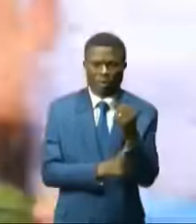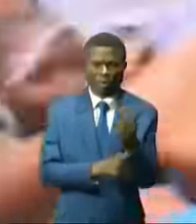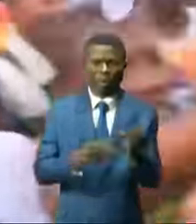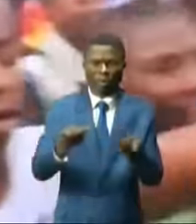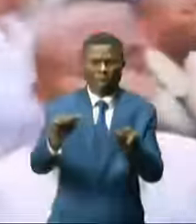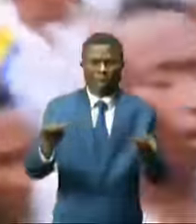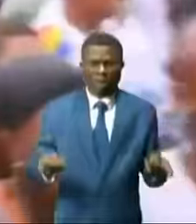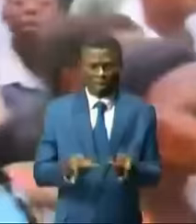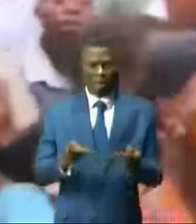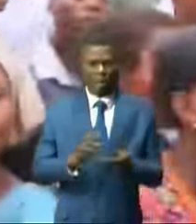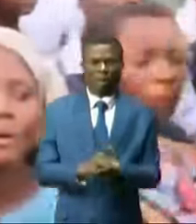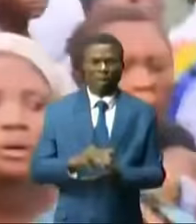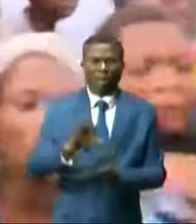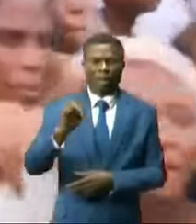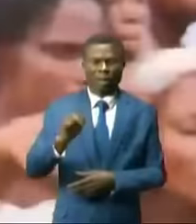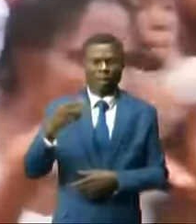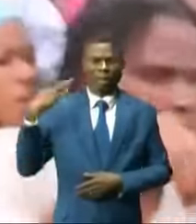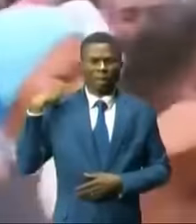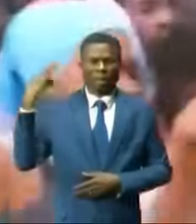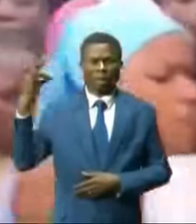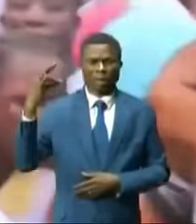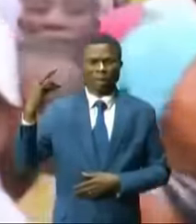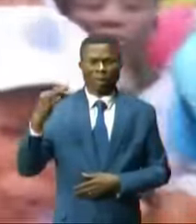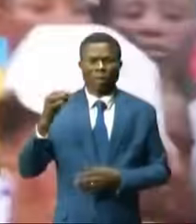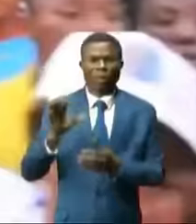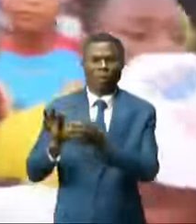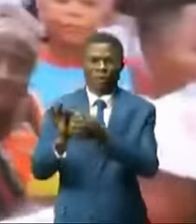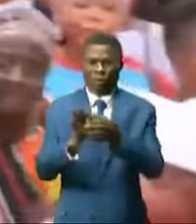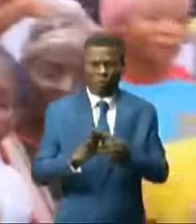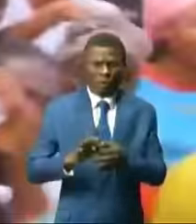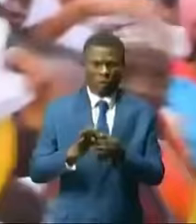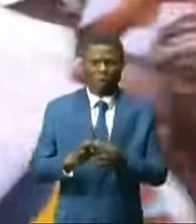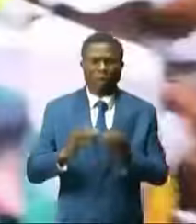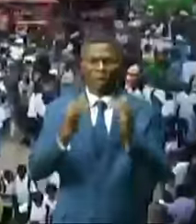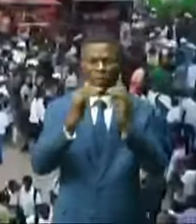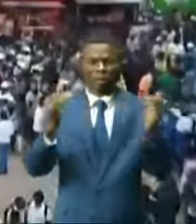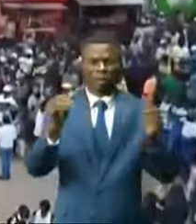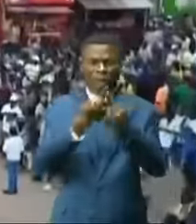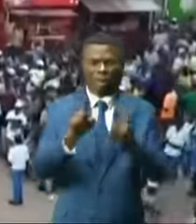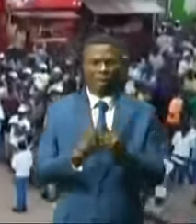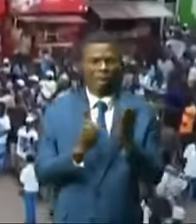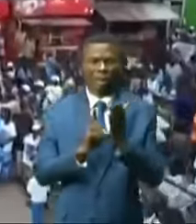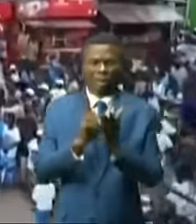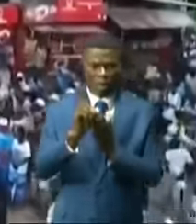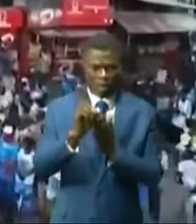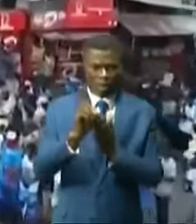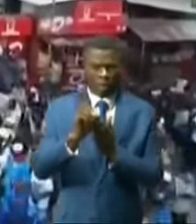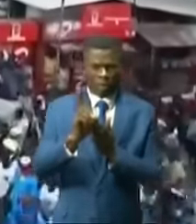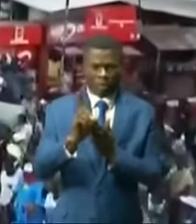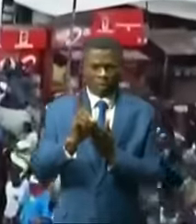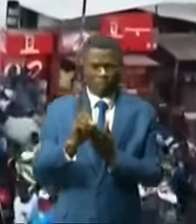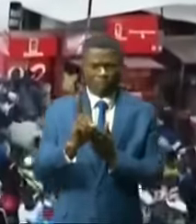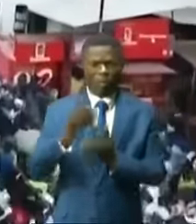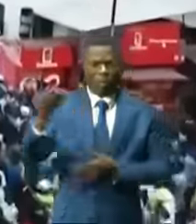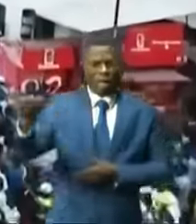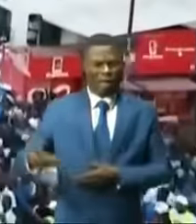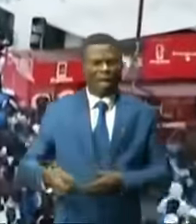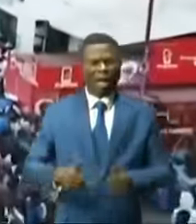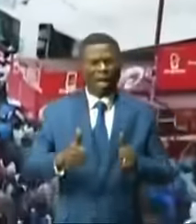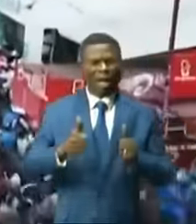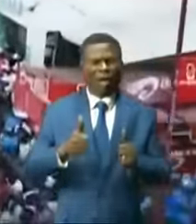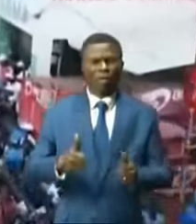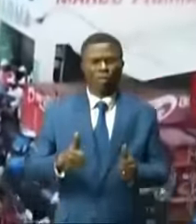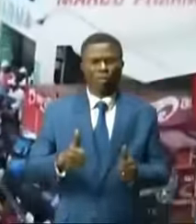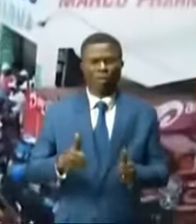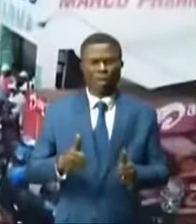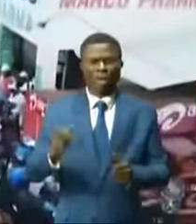place du monument. Le candidat de l'unité, de la paix et du développement a été chaleureusement accueilli